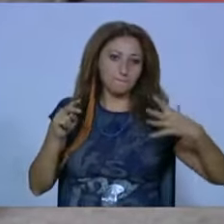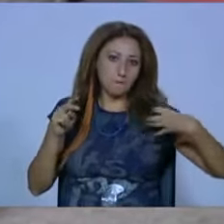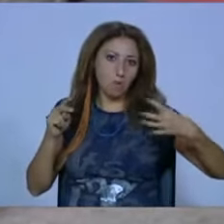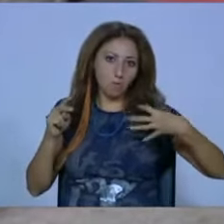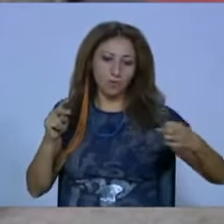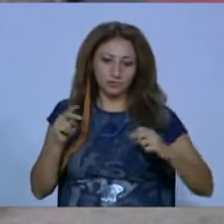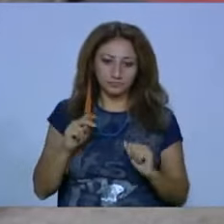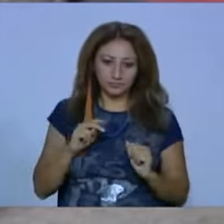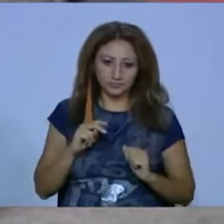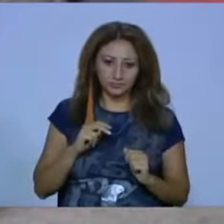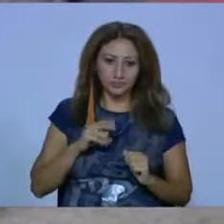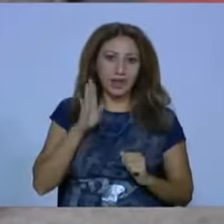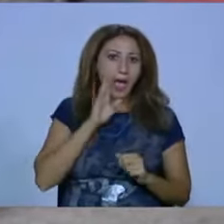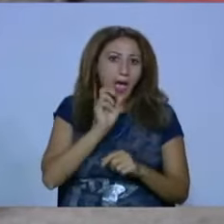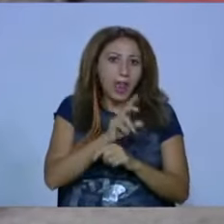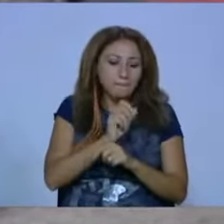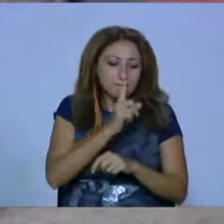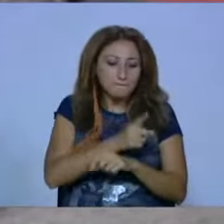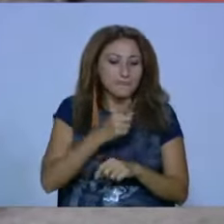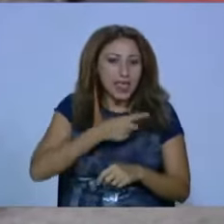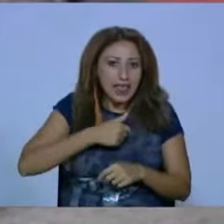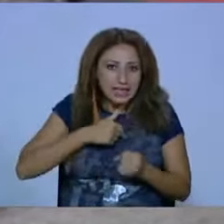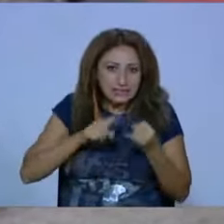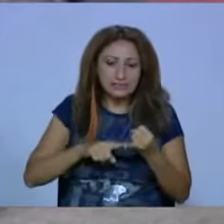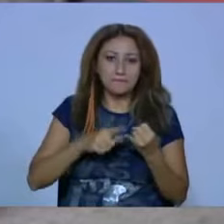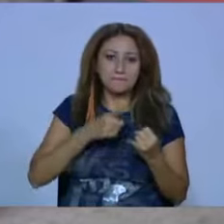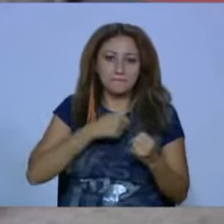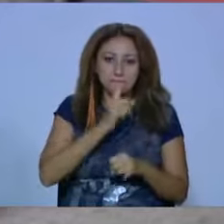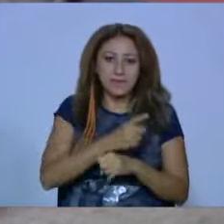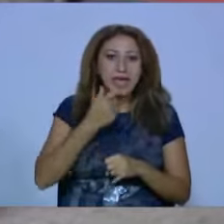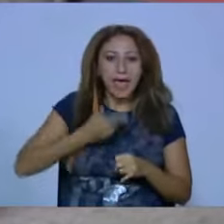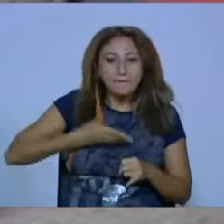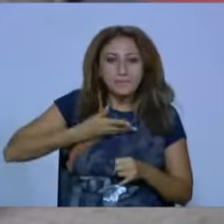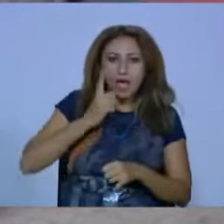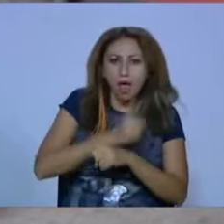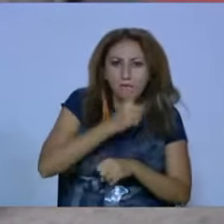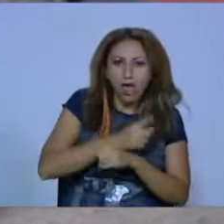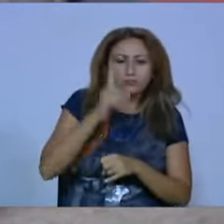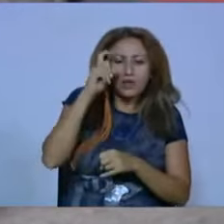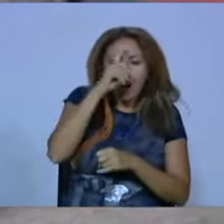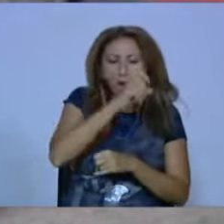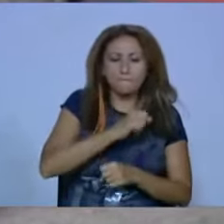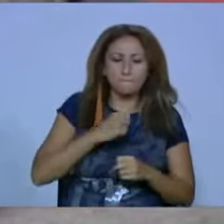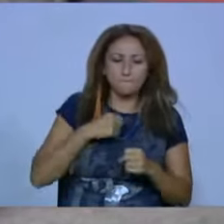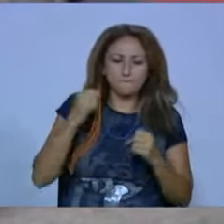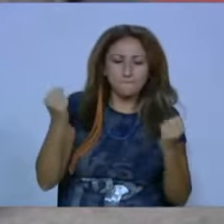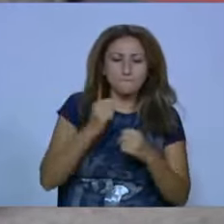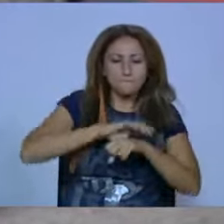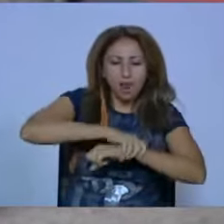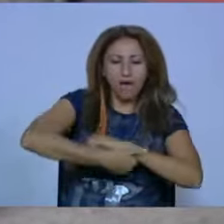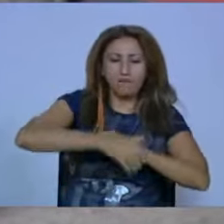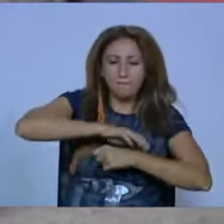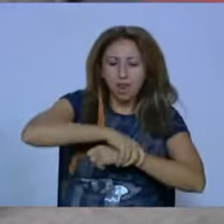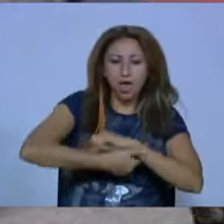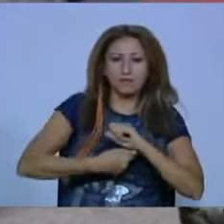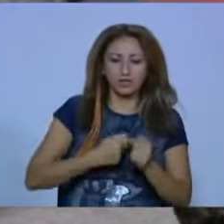عبال معلمتها تقول اسمه، بصعوبة عبال معلمتها تقول إن هي عندها كم سنة، بصعوبة عبال ما خليتها تتعامل مع الناس،